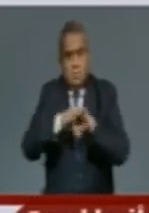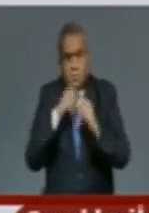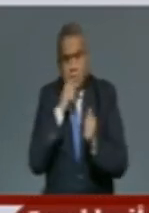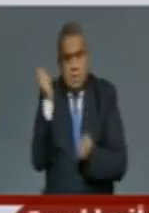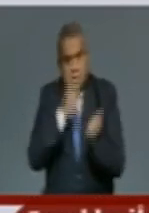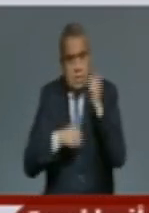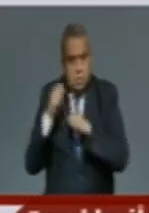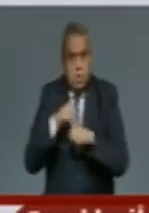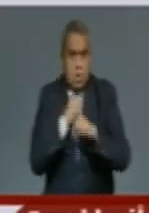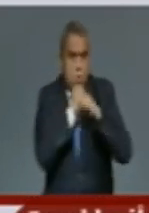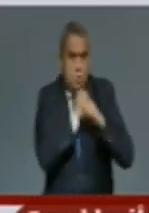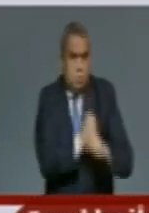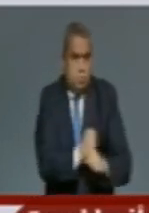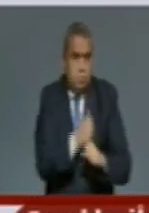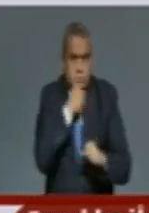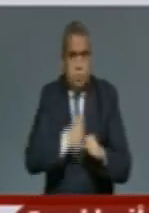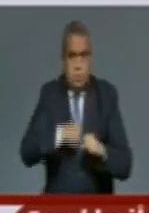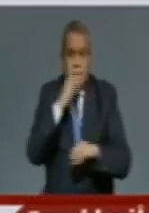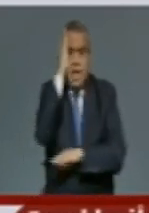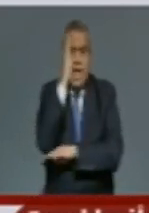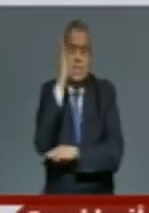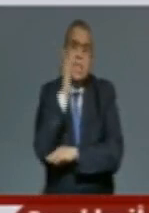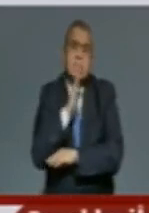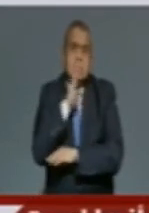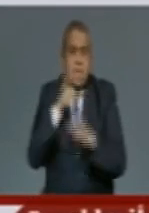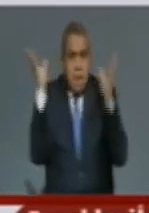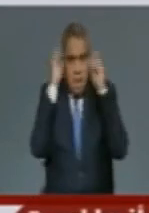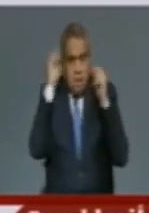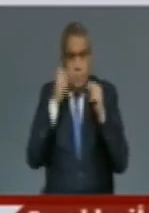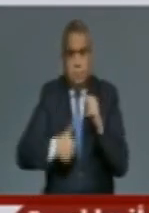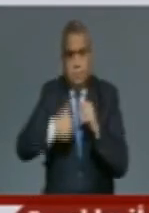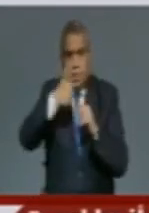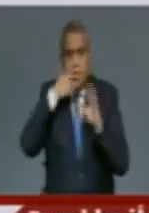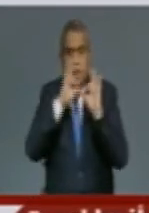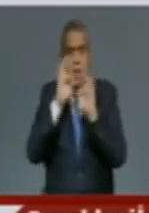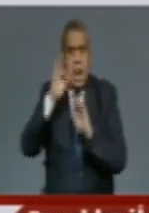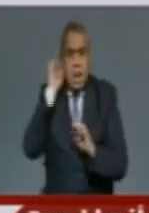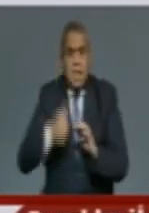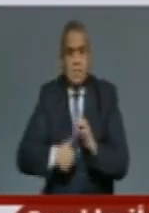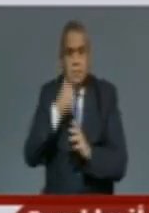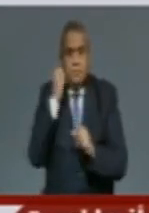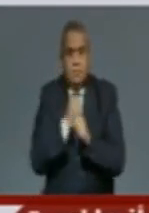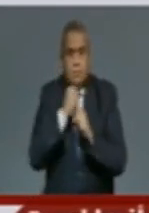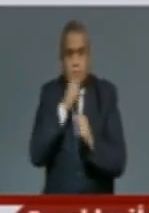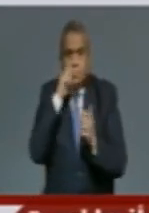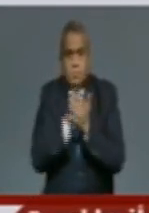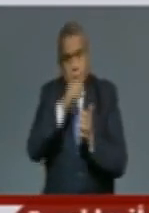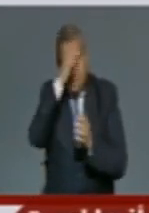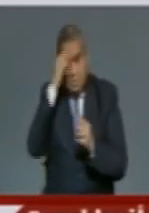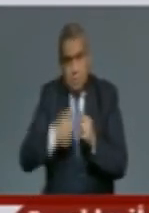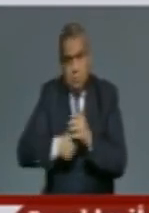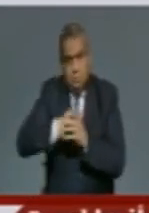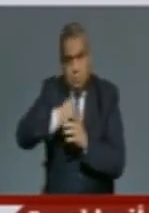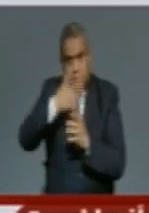المستدام تقوم على الأسس العلمية والاستخدام الأمثل للموارد الطبيعية والامتثال لاعتبارات